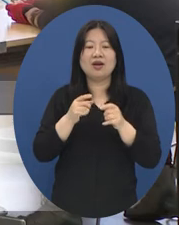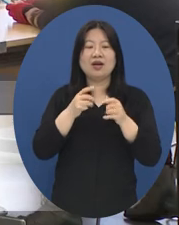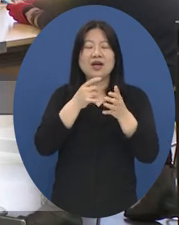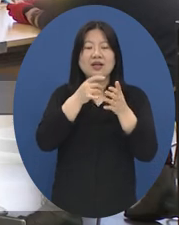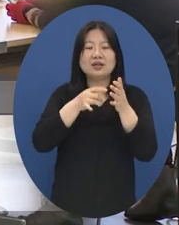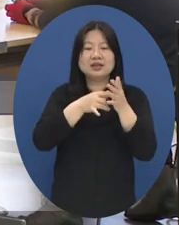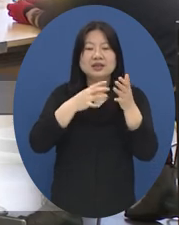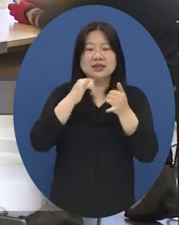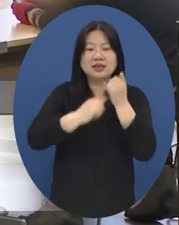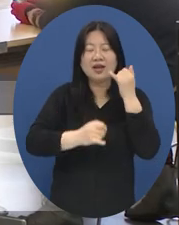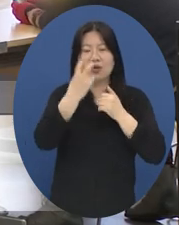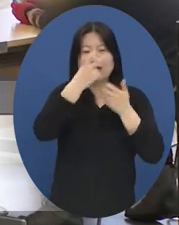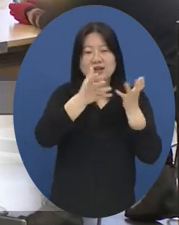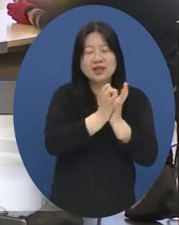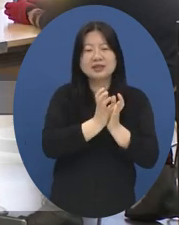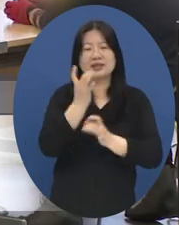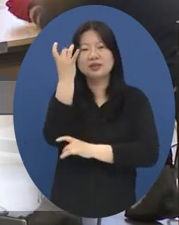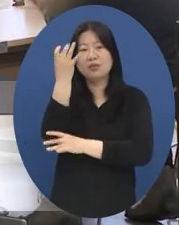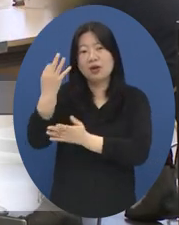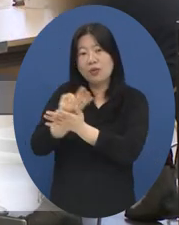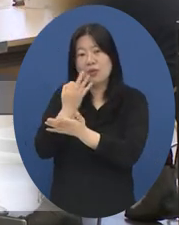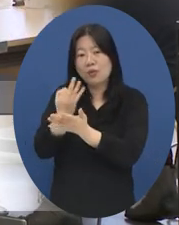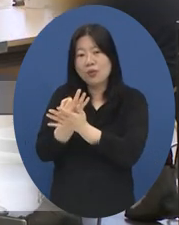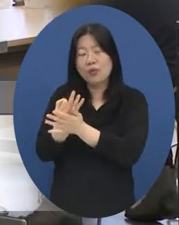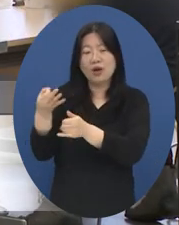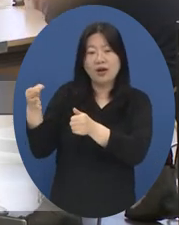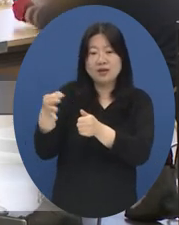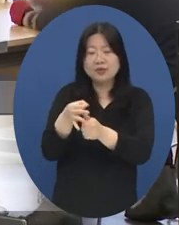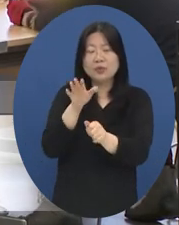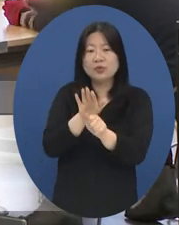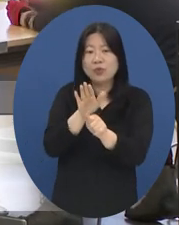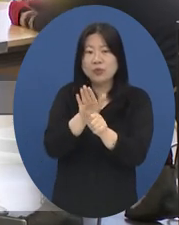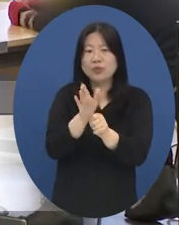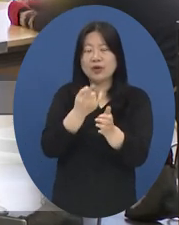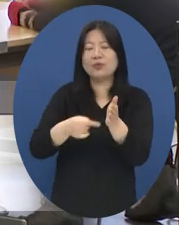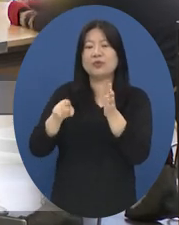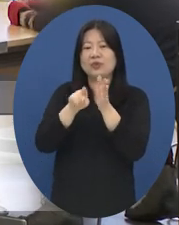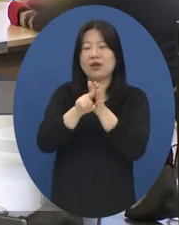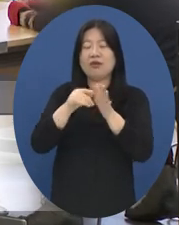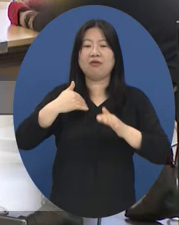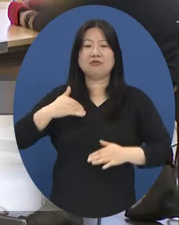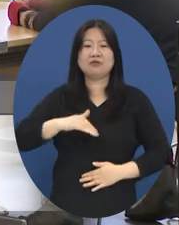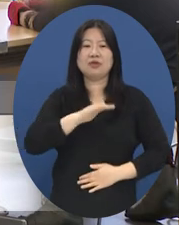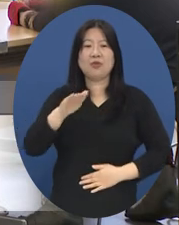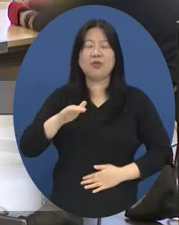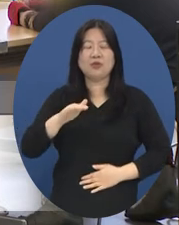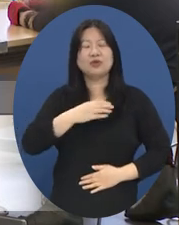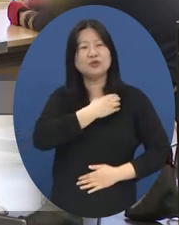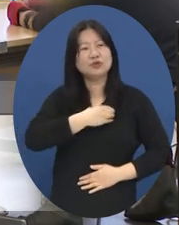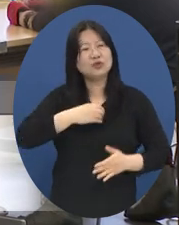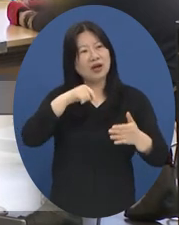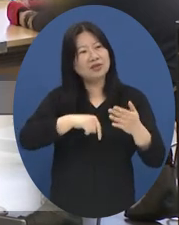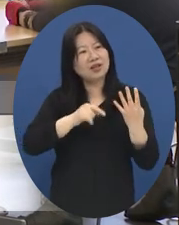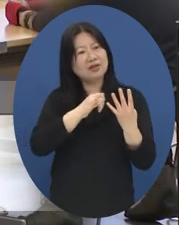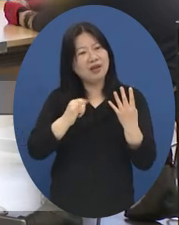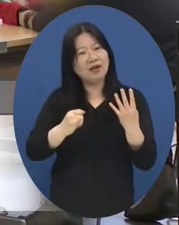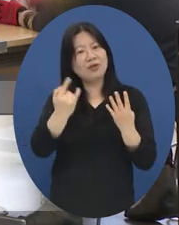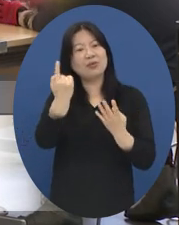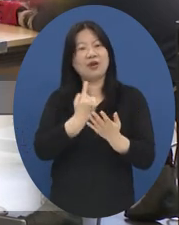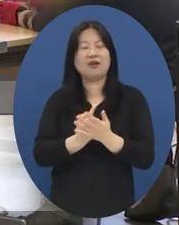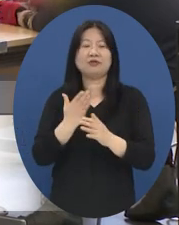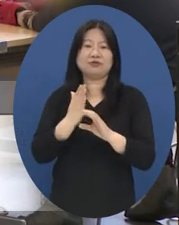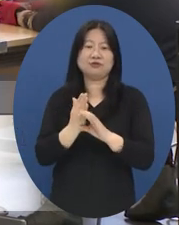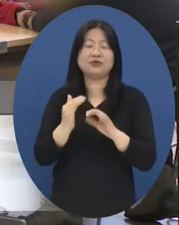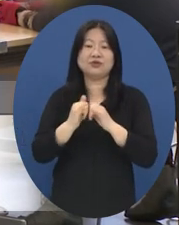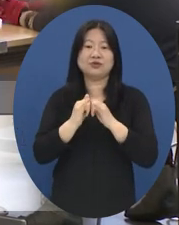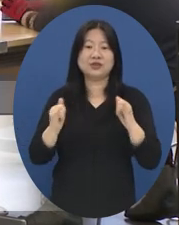그 재난기본소득 그 도움을 주기 위해서 저희 동해도 한 네 분이 와 계시는데요.